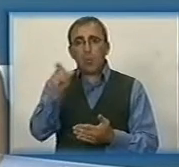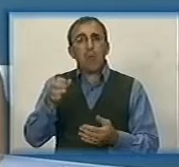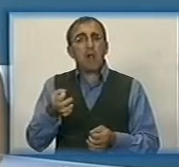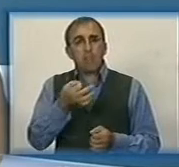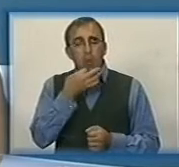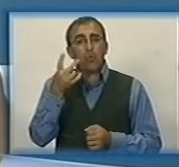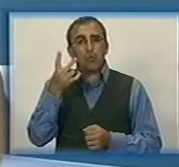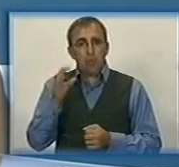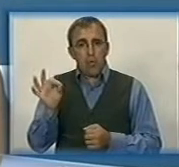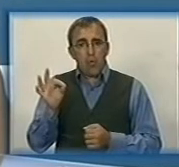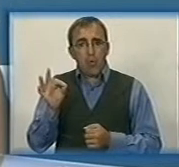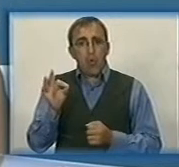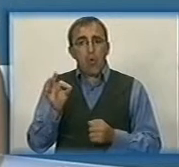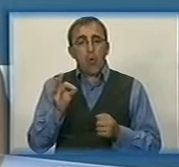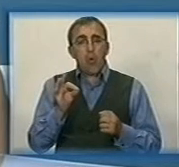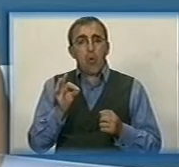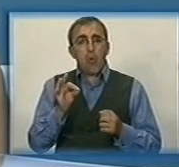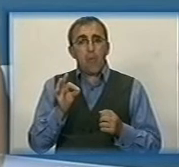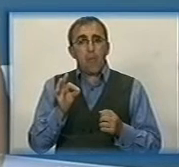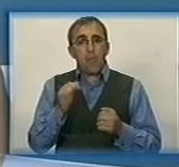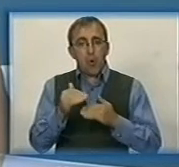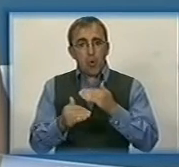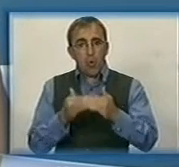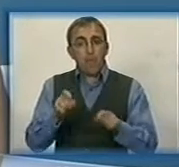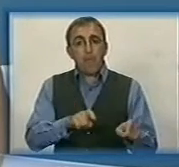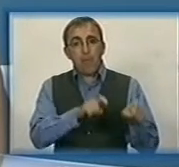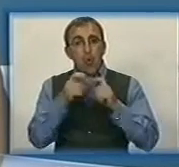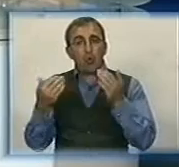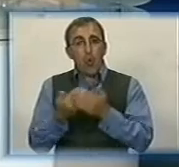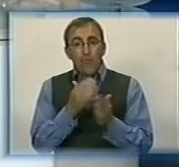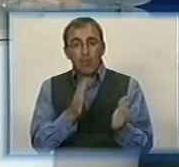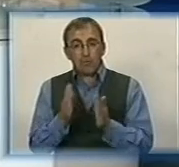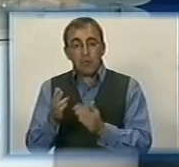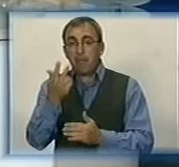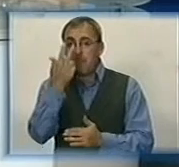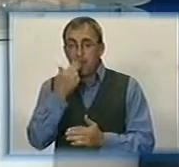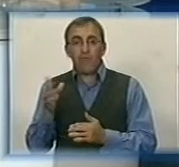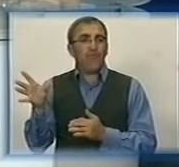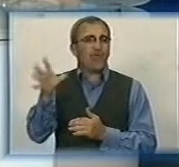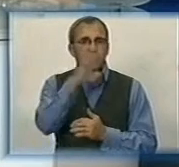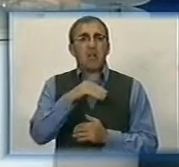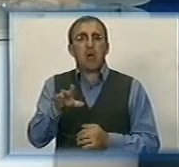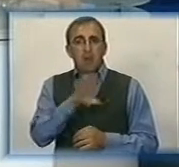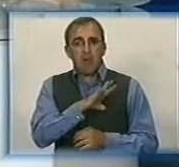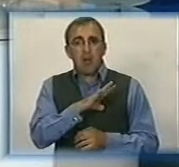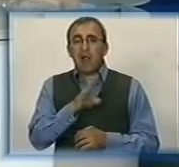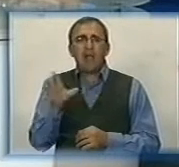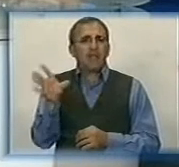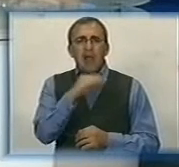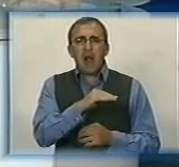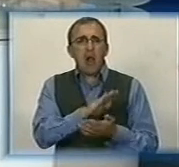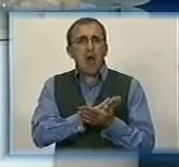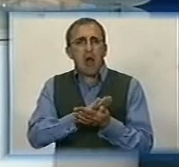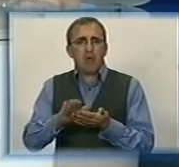но процесс перехода на новую систему, привыкания, он везде был, и не так гладко во всех городах, где